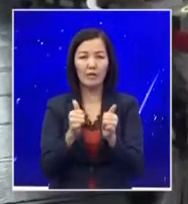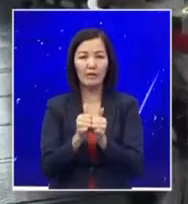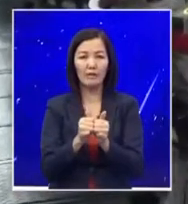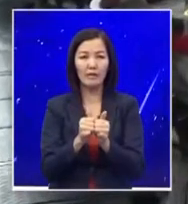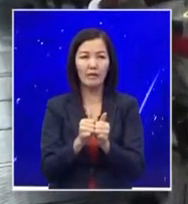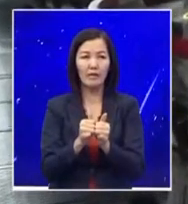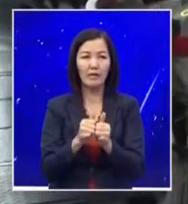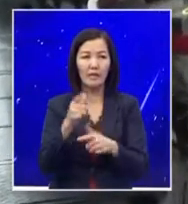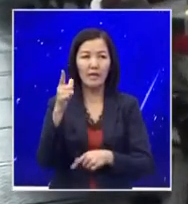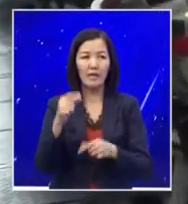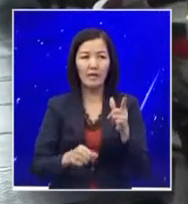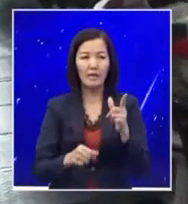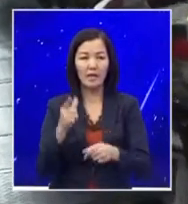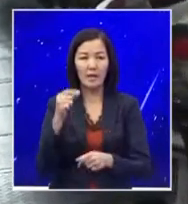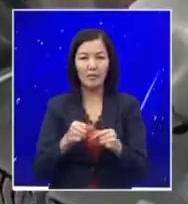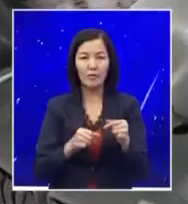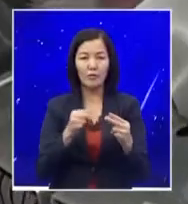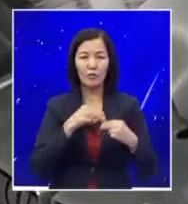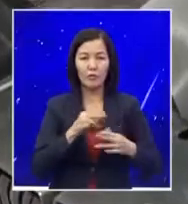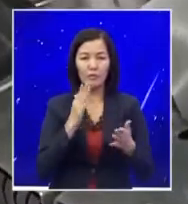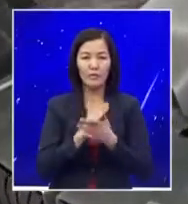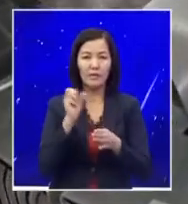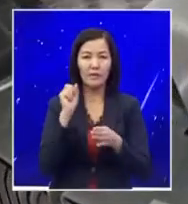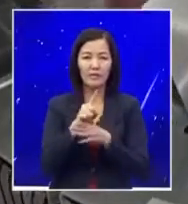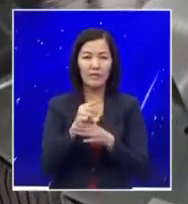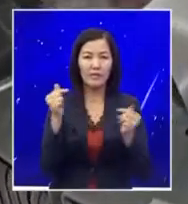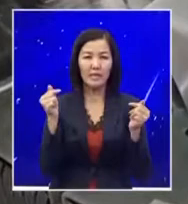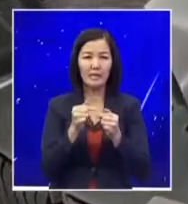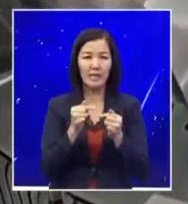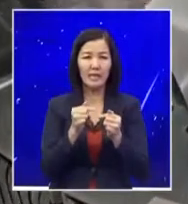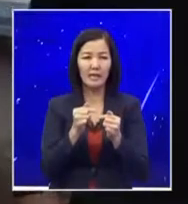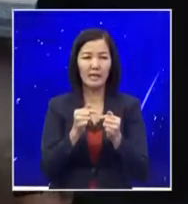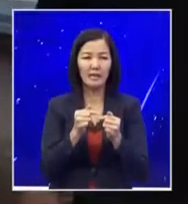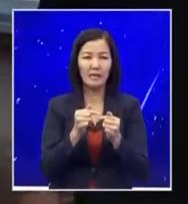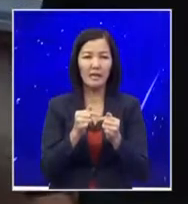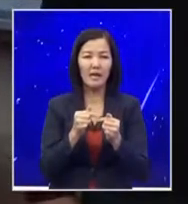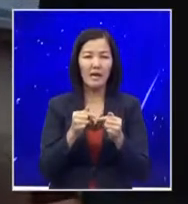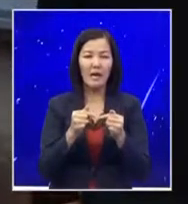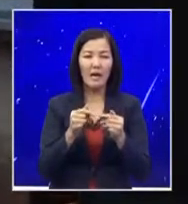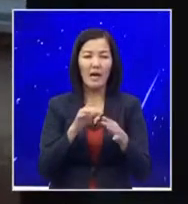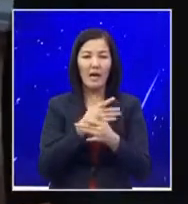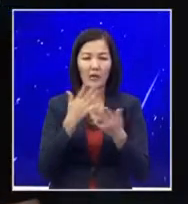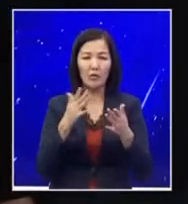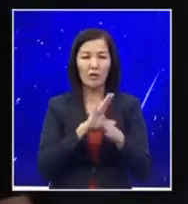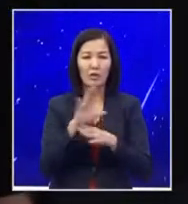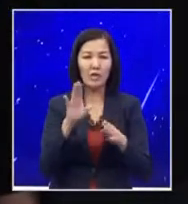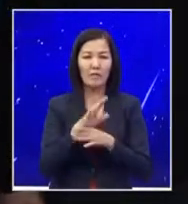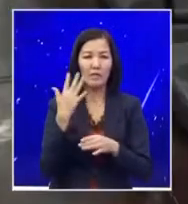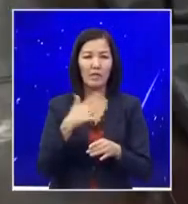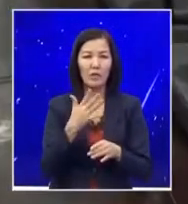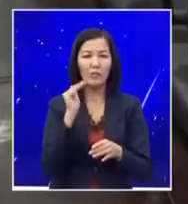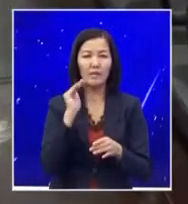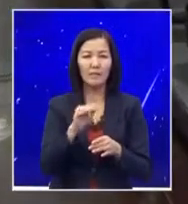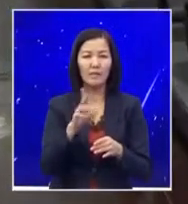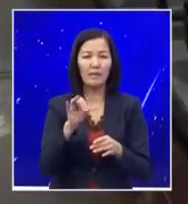өңдеу сехында да тынымсыз тірлік жалғасуда. Тапсырысқа сәйкес түрлі қалта, қаптама, мүшектерді шығарып жатыр. Биыл 55 мың дана